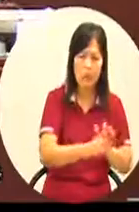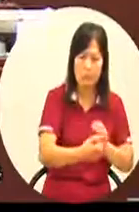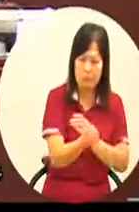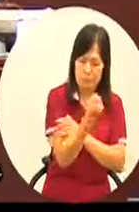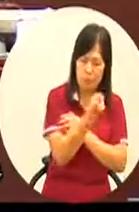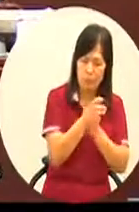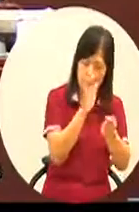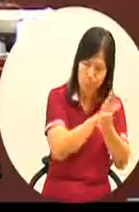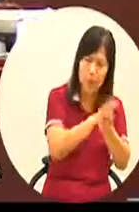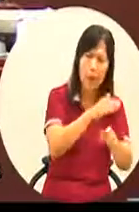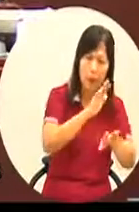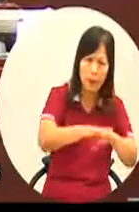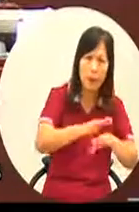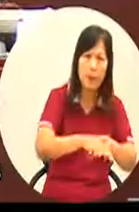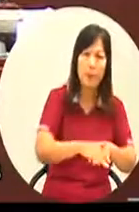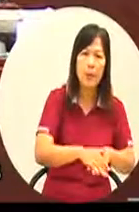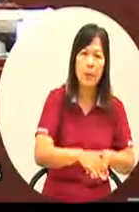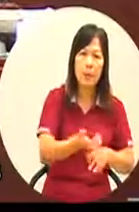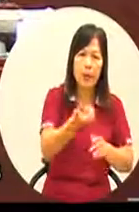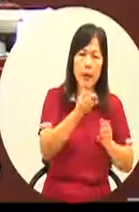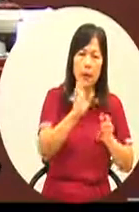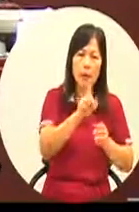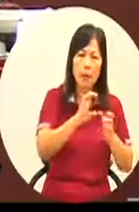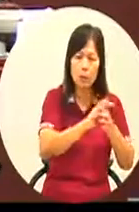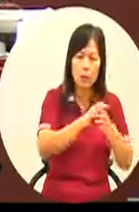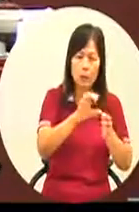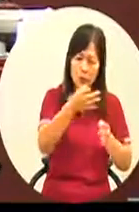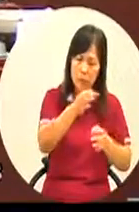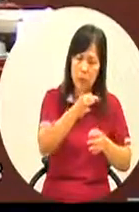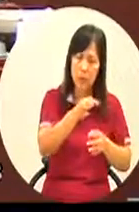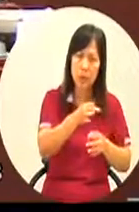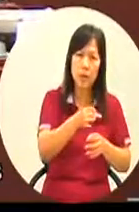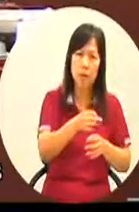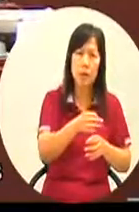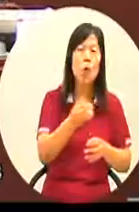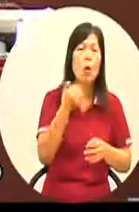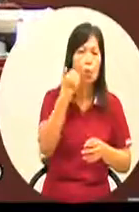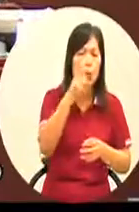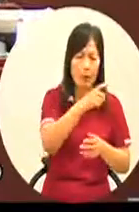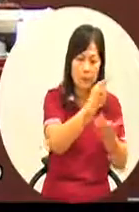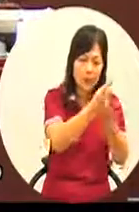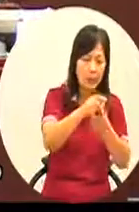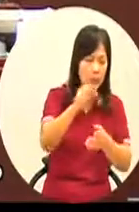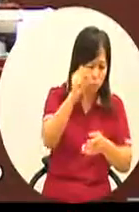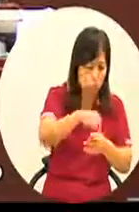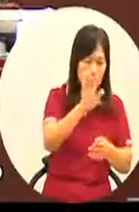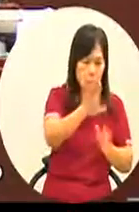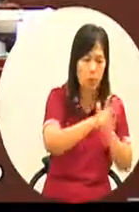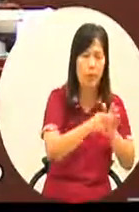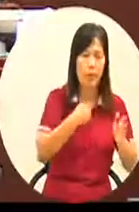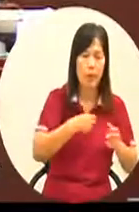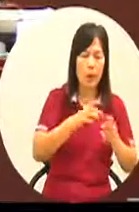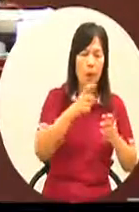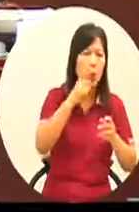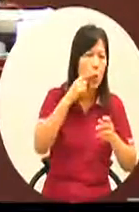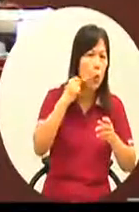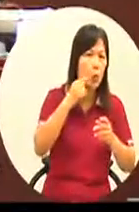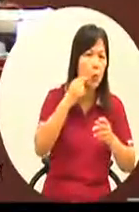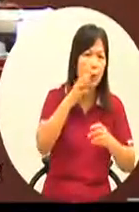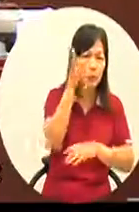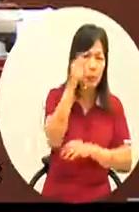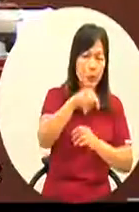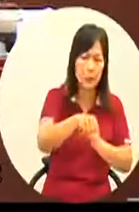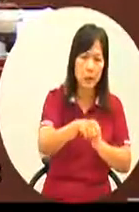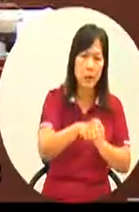做处理。啊，当然头先议员有关心到费用，哦，啊啦，既然啊大拢通过，阮的由阮的户政这边家，哦啊来